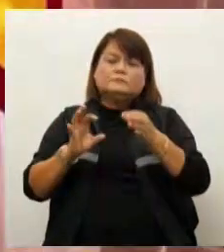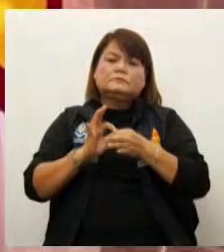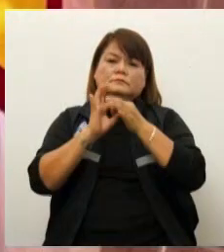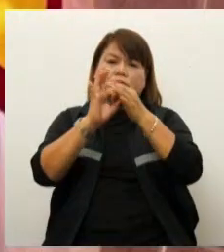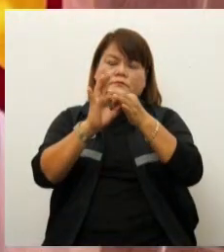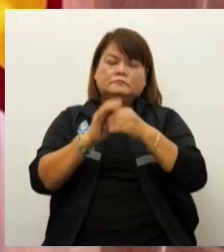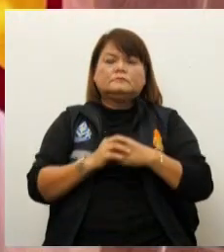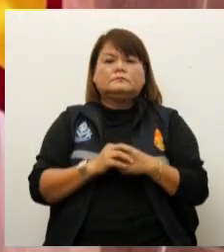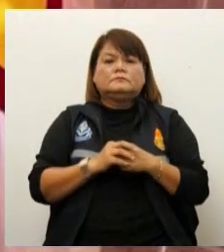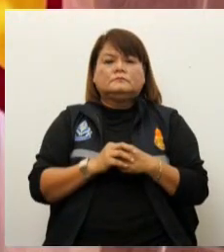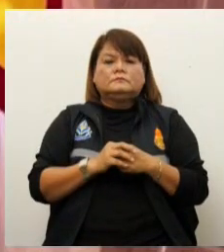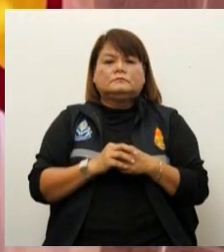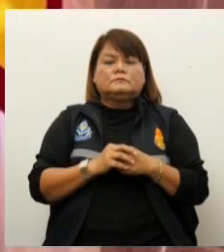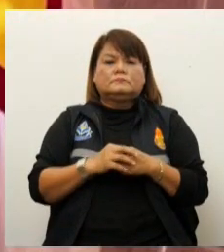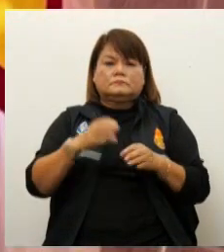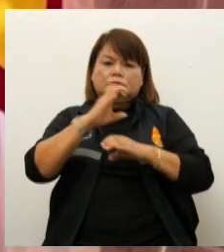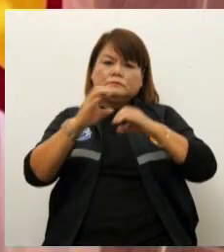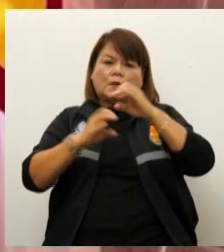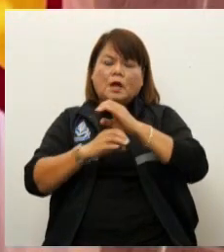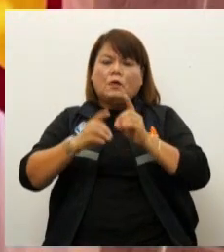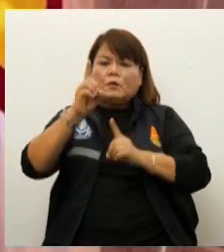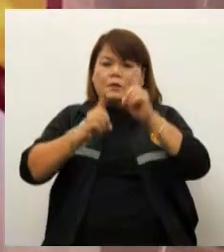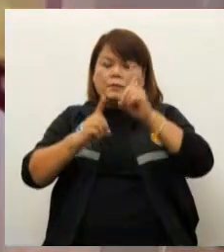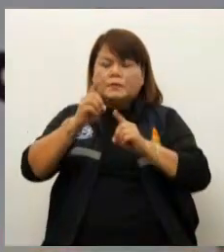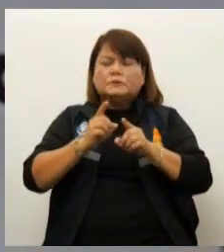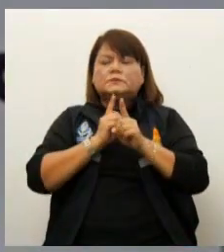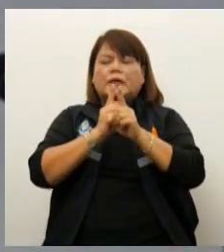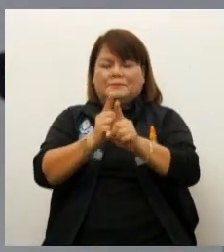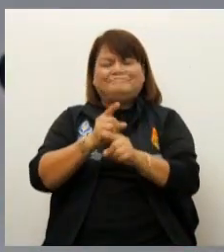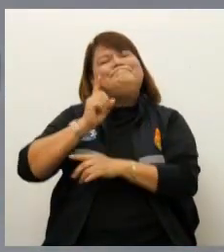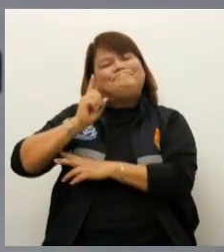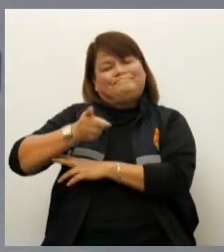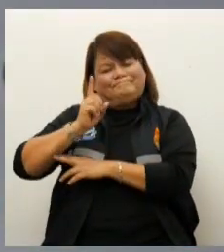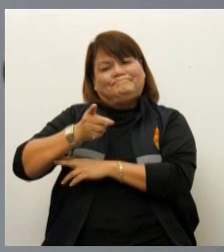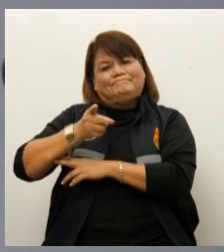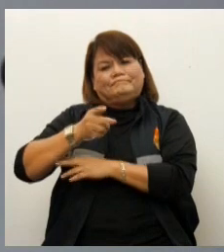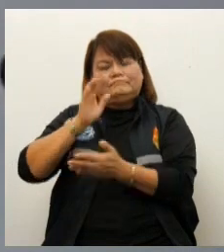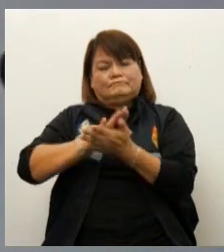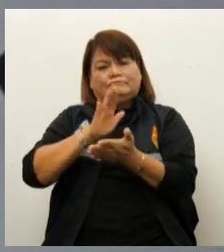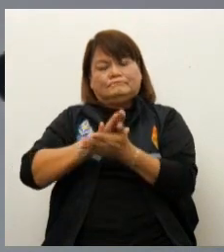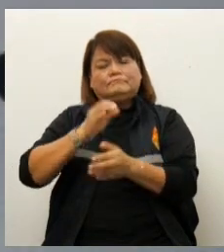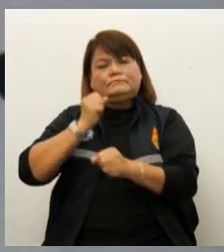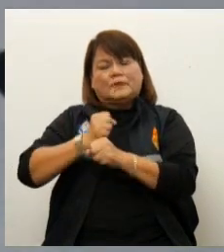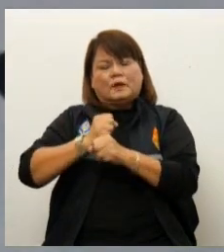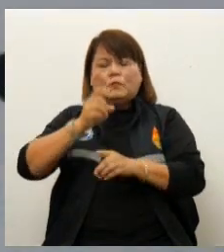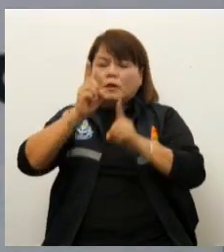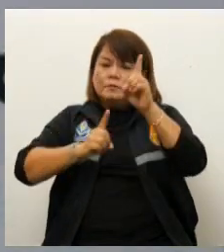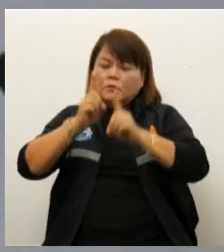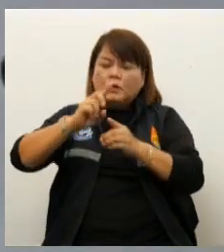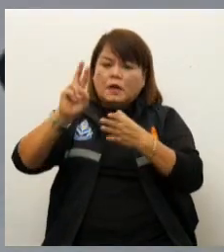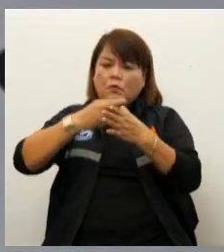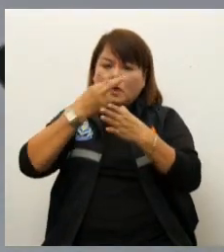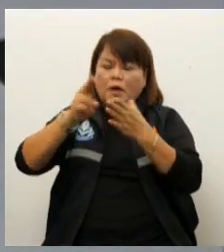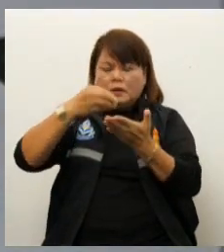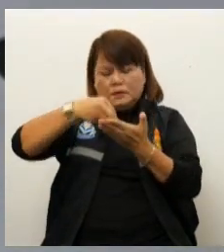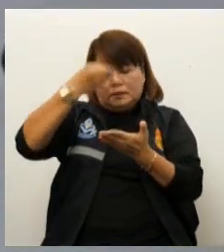ได้แก่โครงการวัดผลและประเมินผลตามสภาพจริงโรงเรียนดำเนินการวัดประเมินผลระหว่างเรียนโ